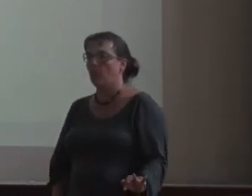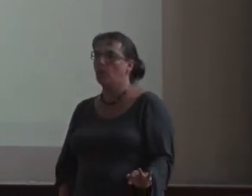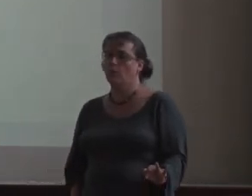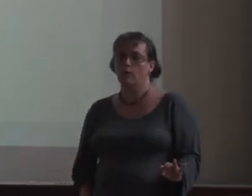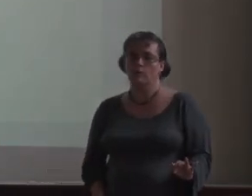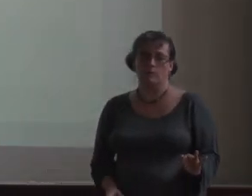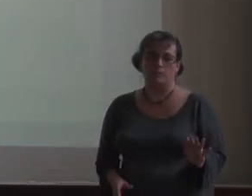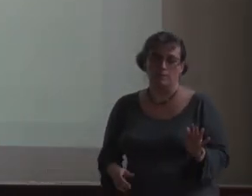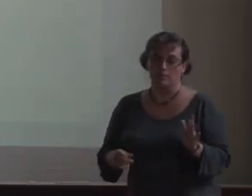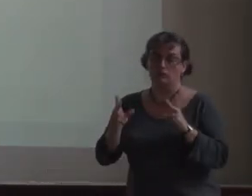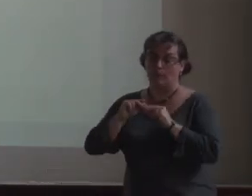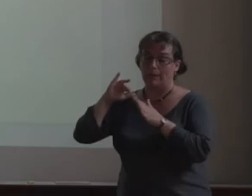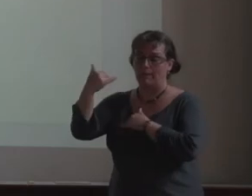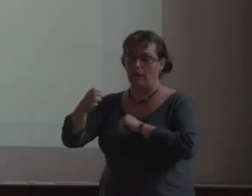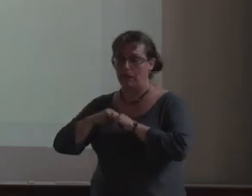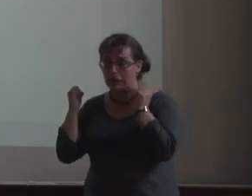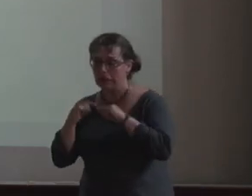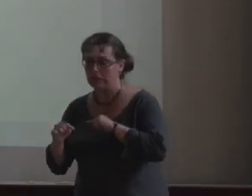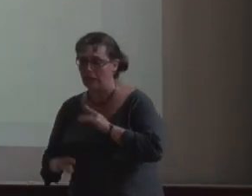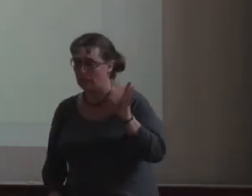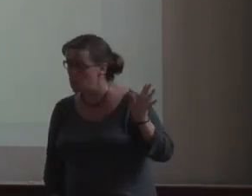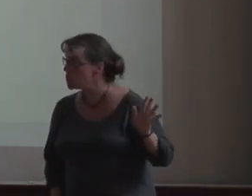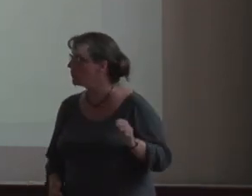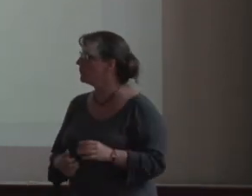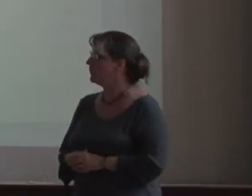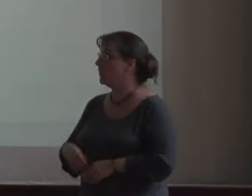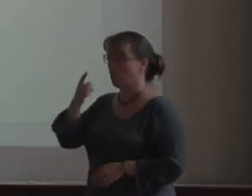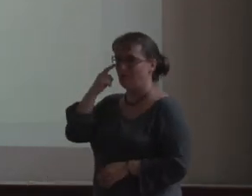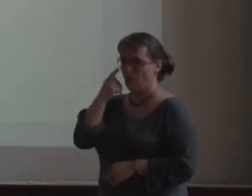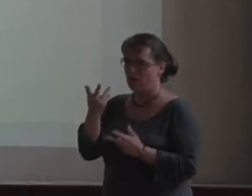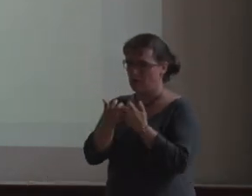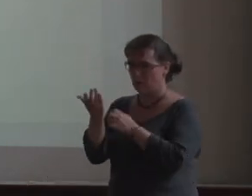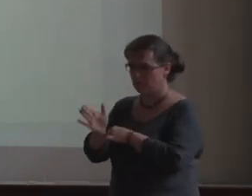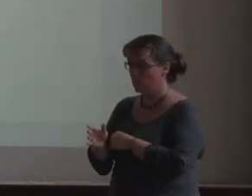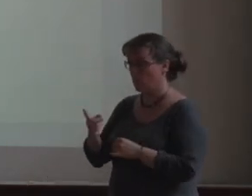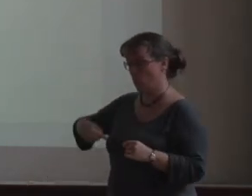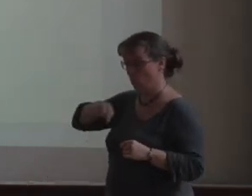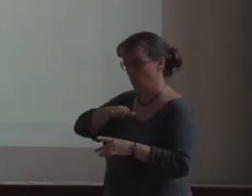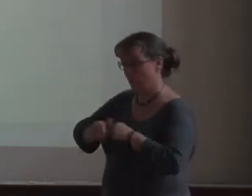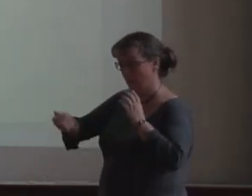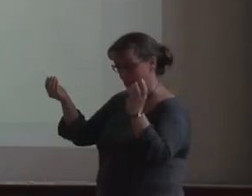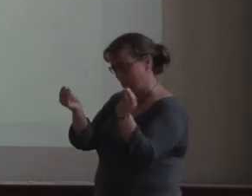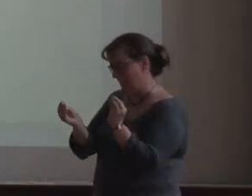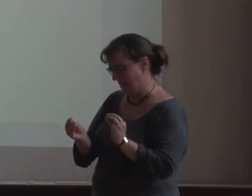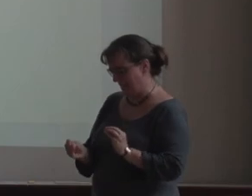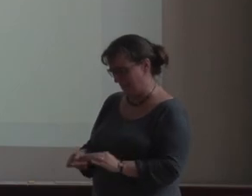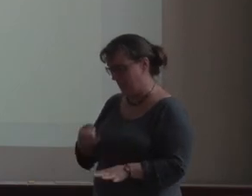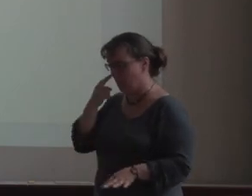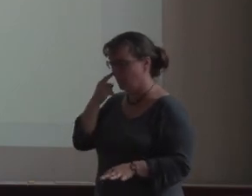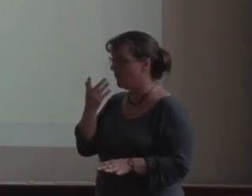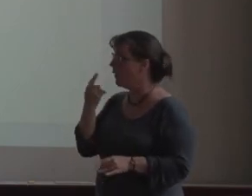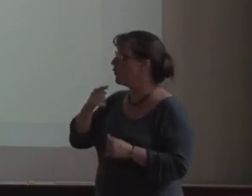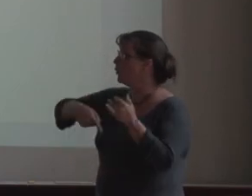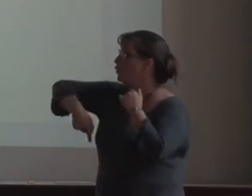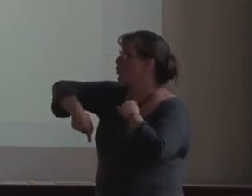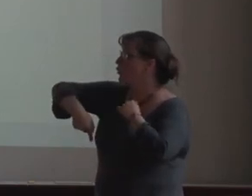après. Voilà. Donc là, l'exemple que je vais vous donner, celui qu'on a écrit nous-mêmes dans l'équipe, c'est pour les